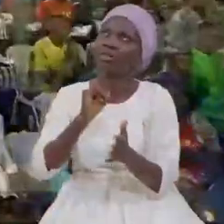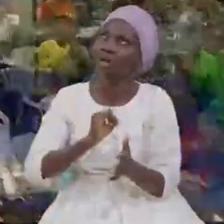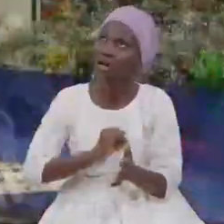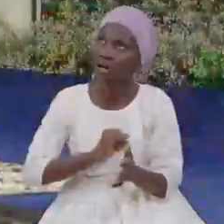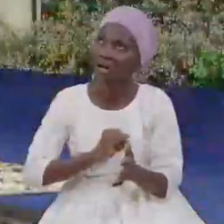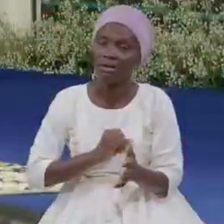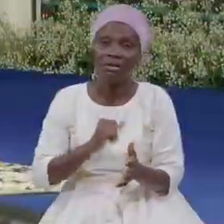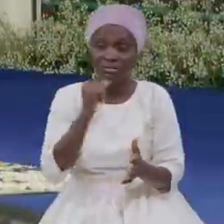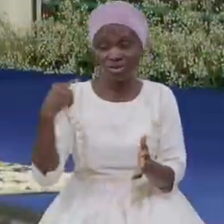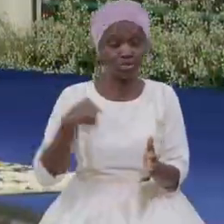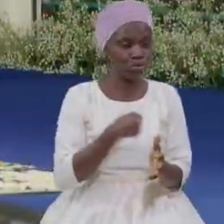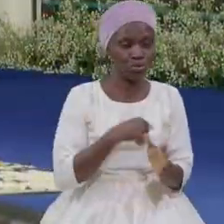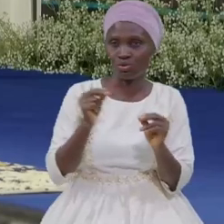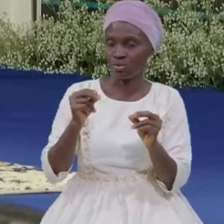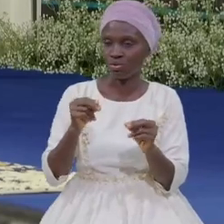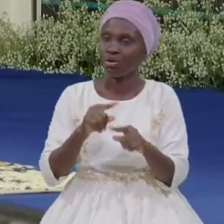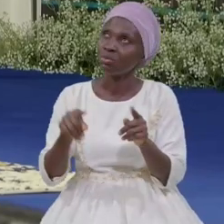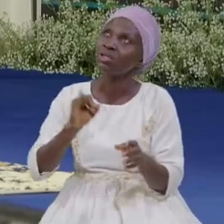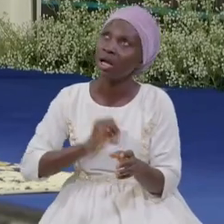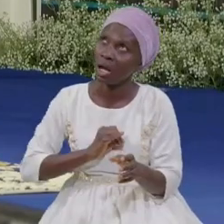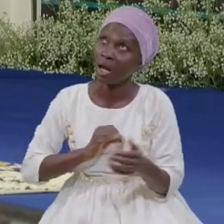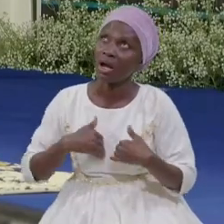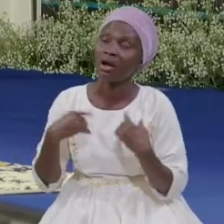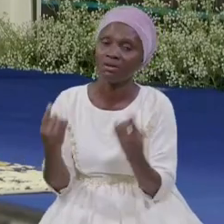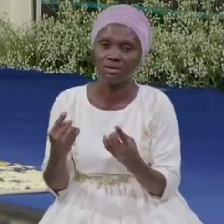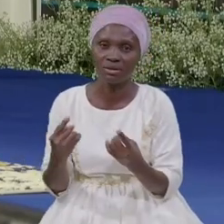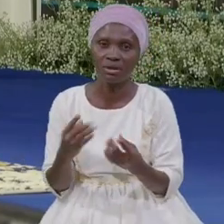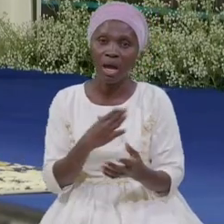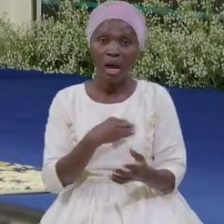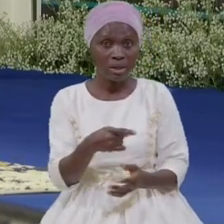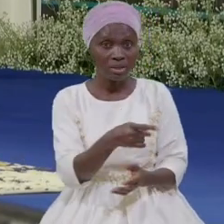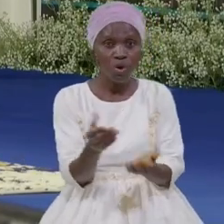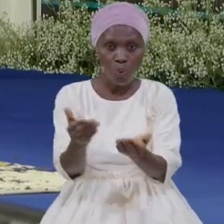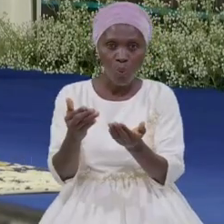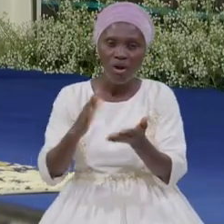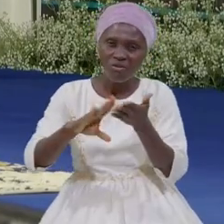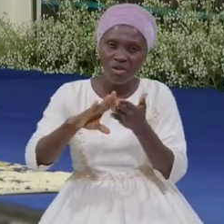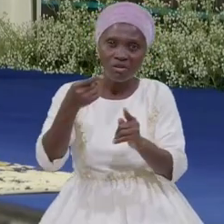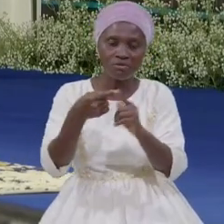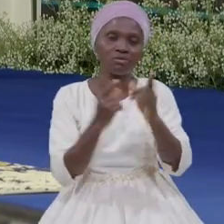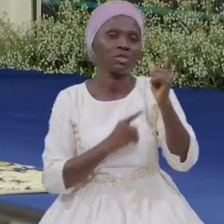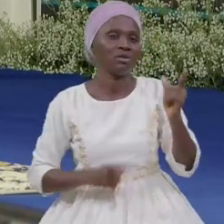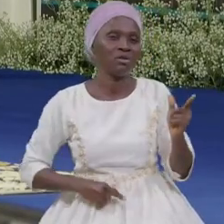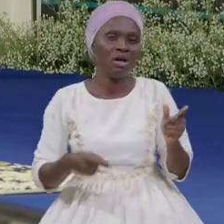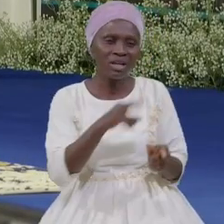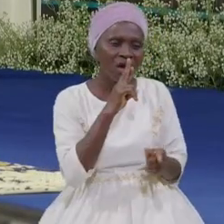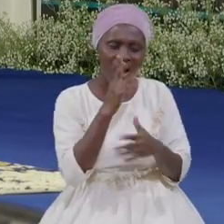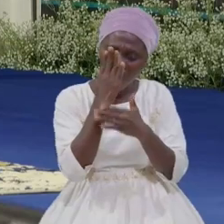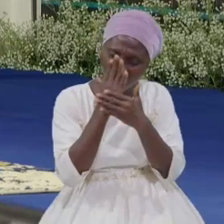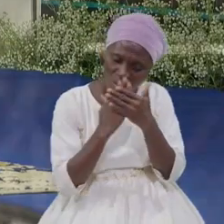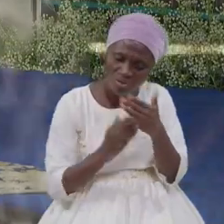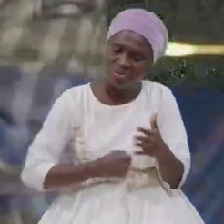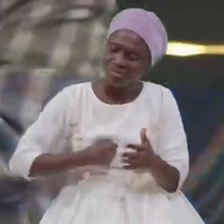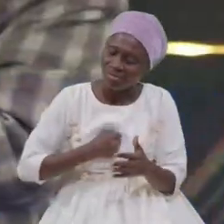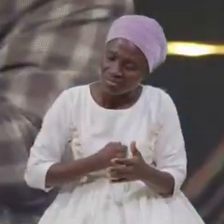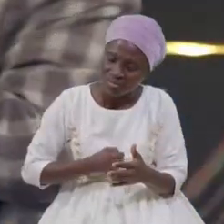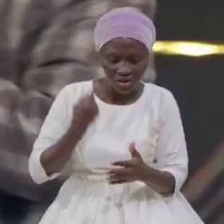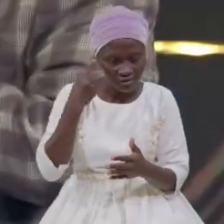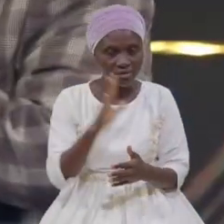moi, et qui disent, j'ai péché, et ils veulent le pardon de la part du Seigneur, qui sont pénitents. Ils sont